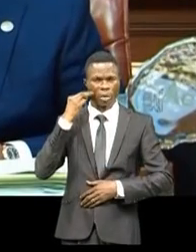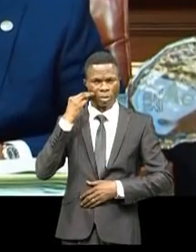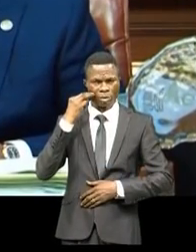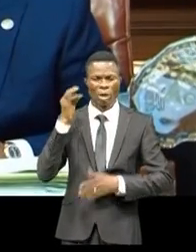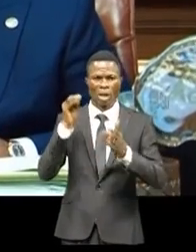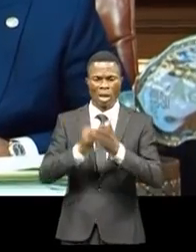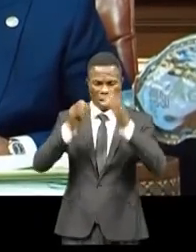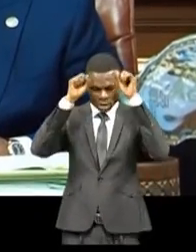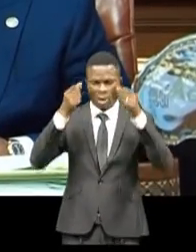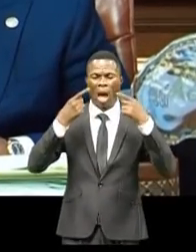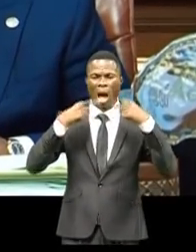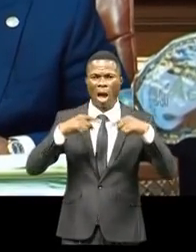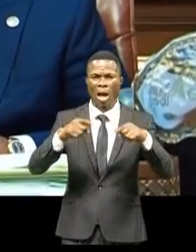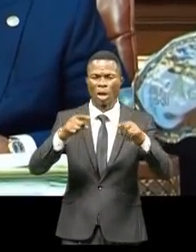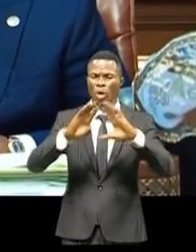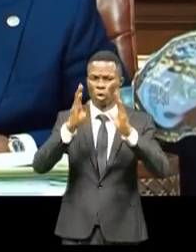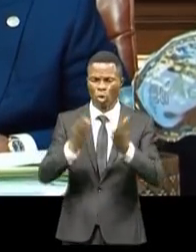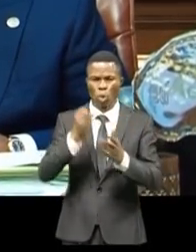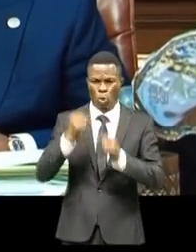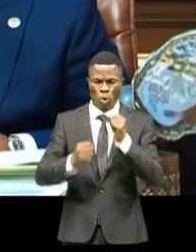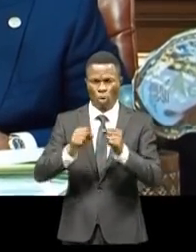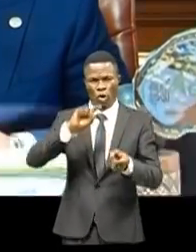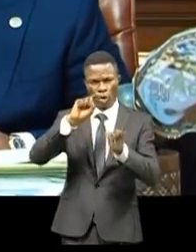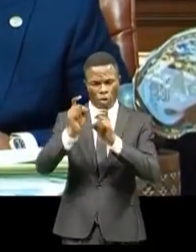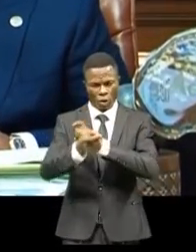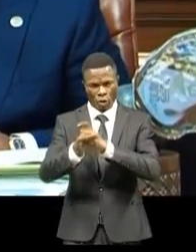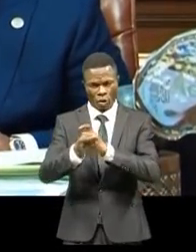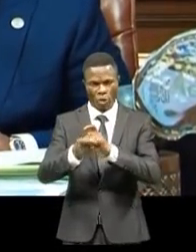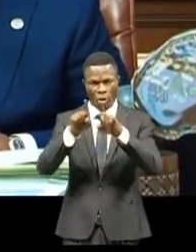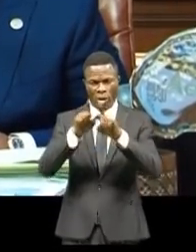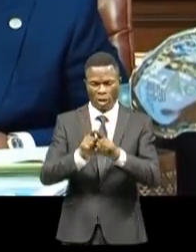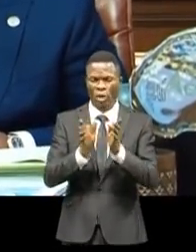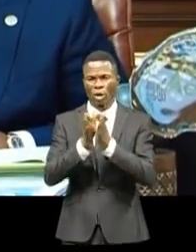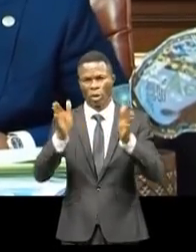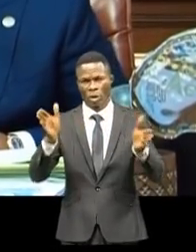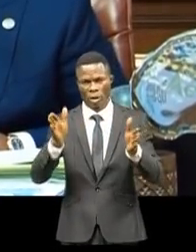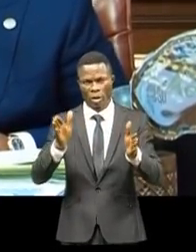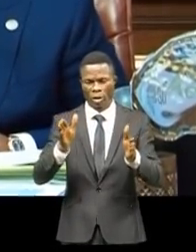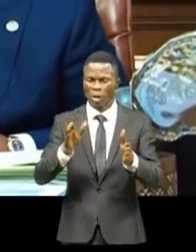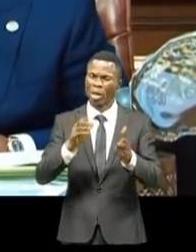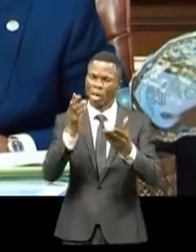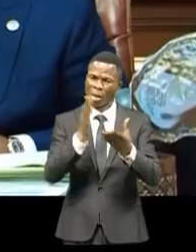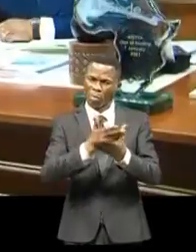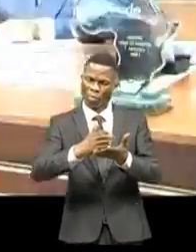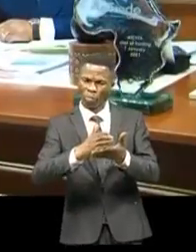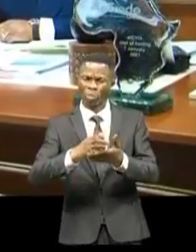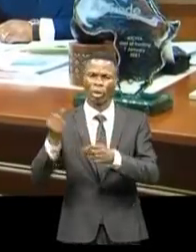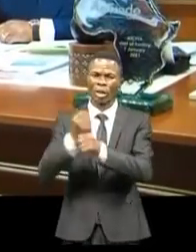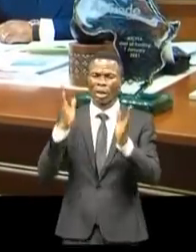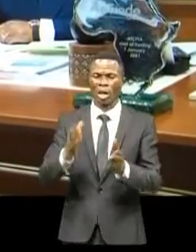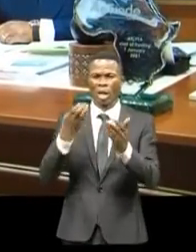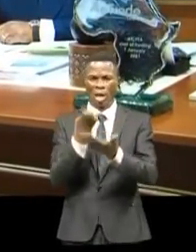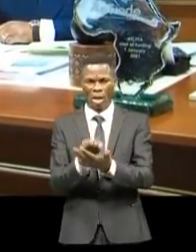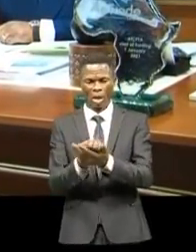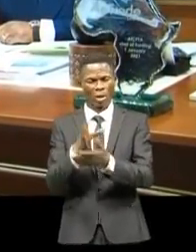a rappelé enfin que tous ces efforts de réforme en amont ne valent rien si en aval, les opérateurs économiques